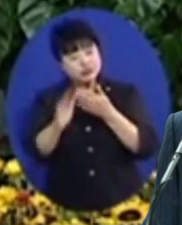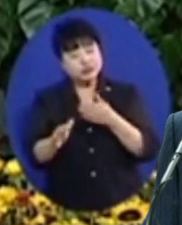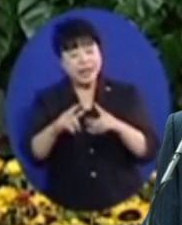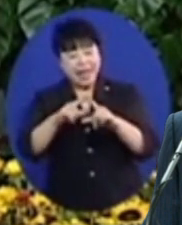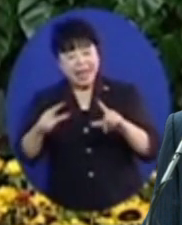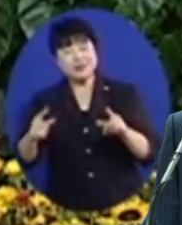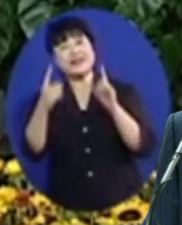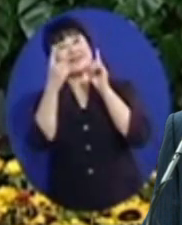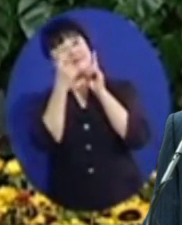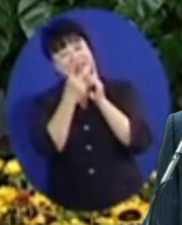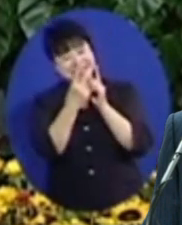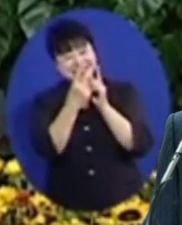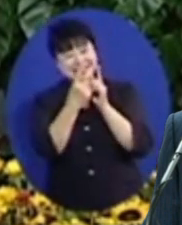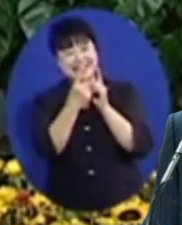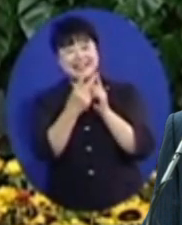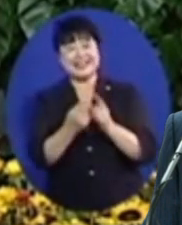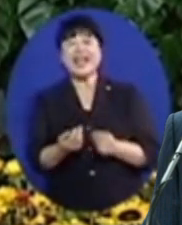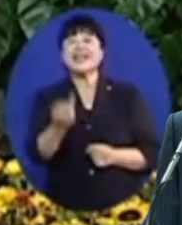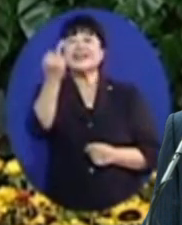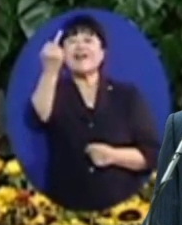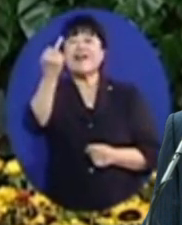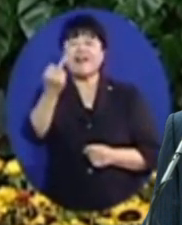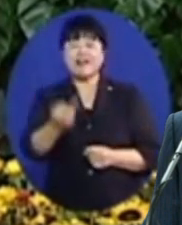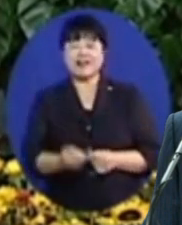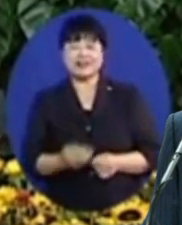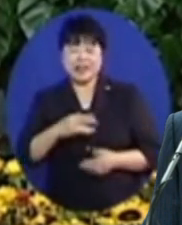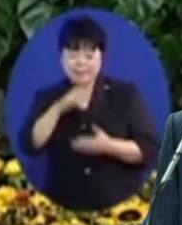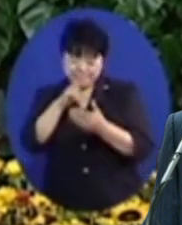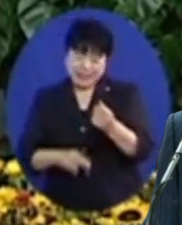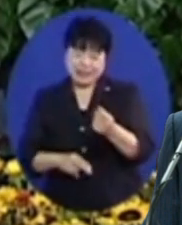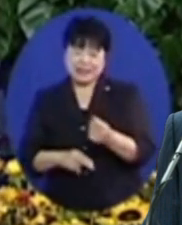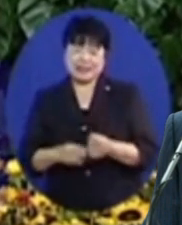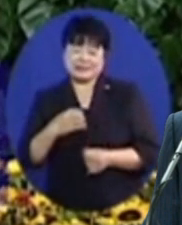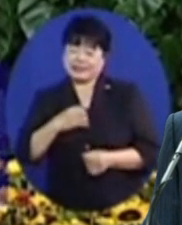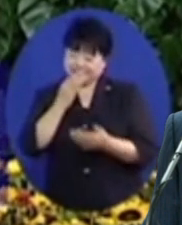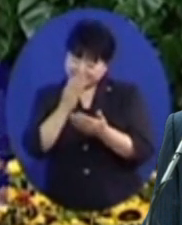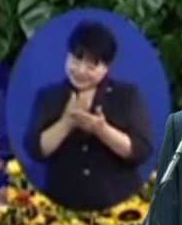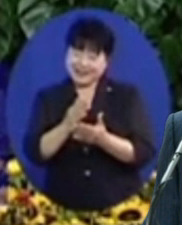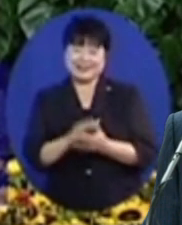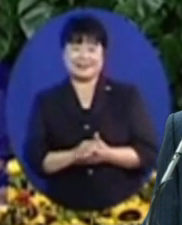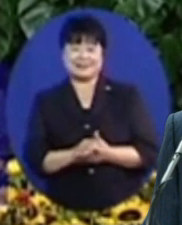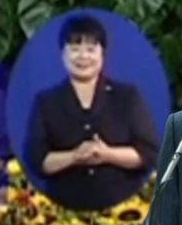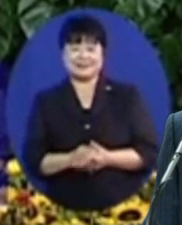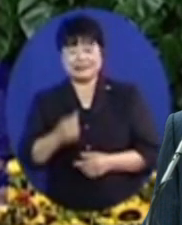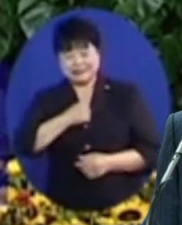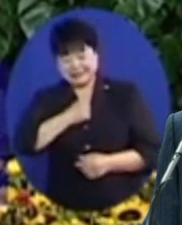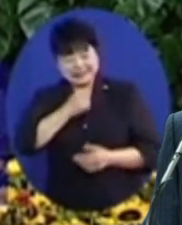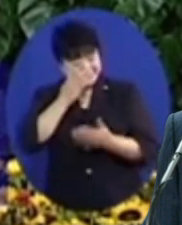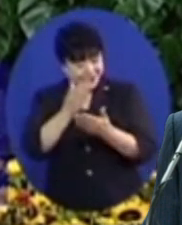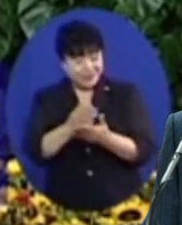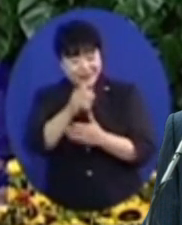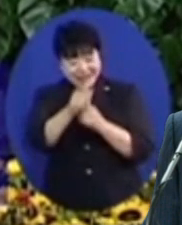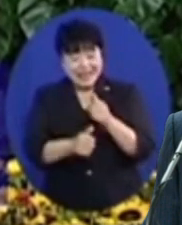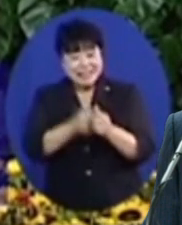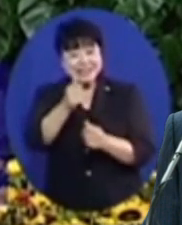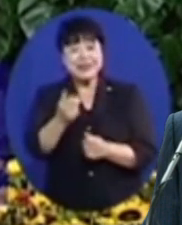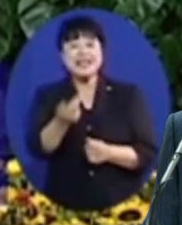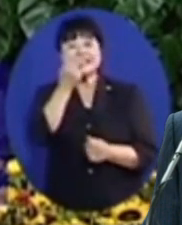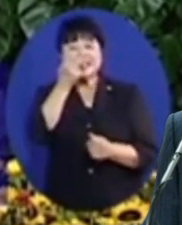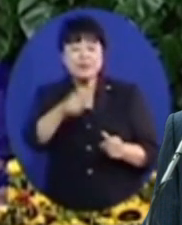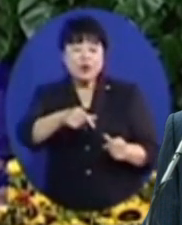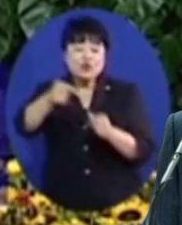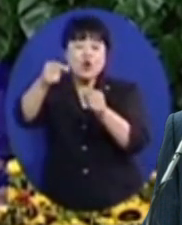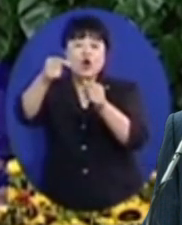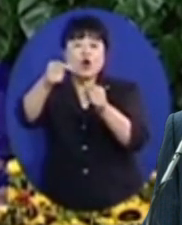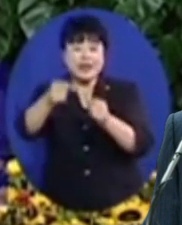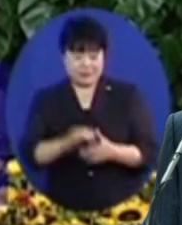애굽에서 만났을 때 당신들이 나를 이곳에 팔았다고 해서 근심하지 마소서 한탄하지 마소서 하나님이 생명을 구원하시려고